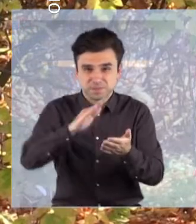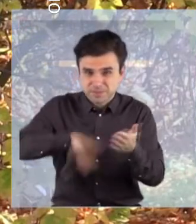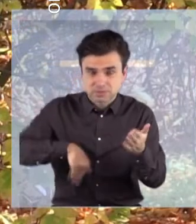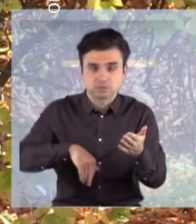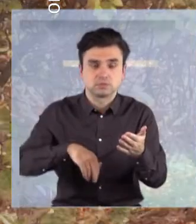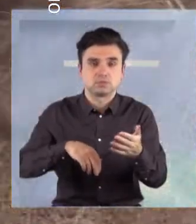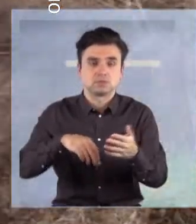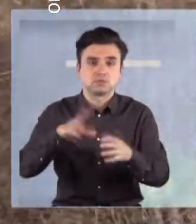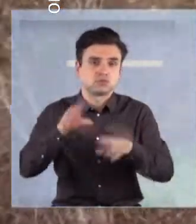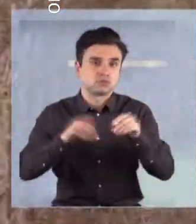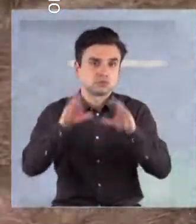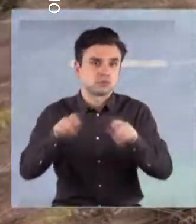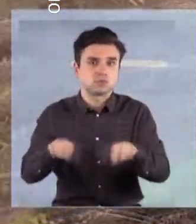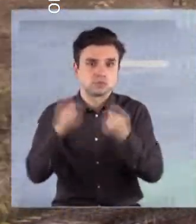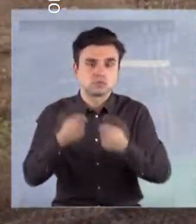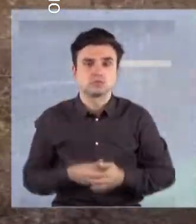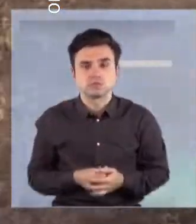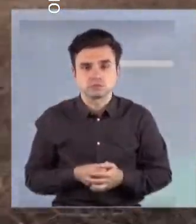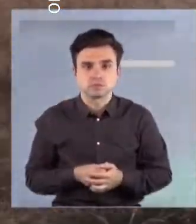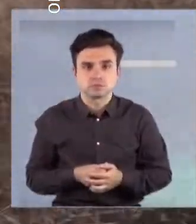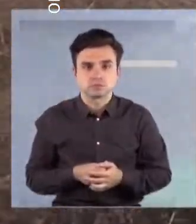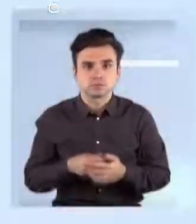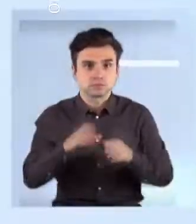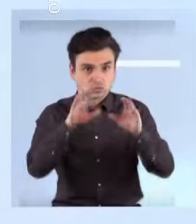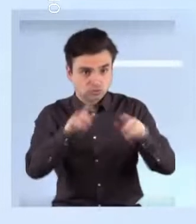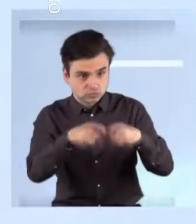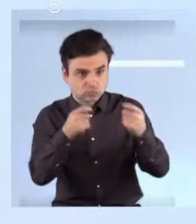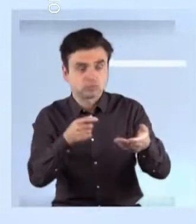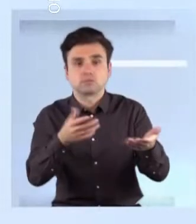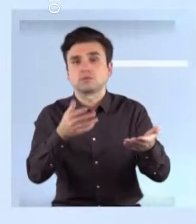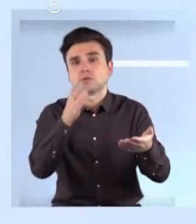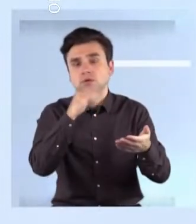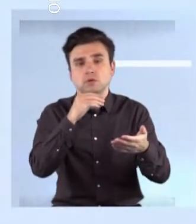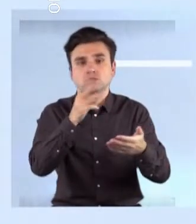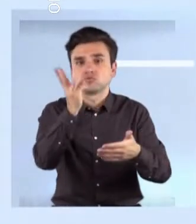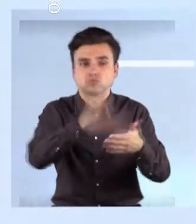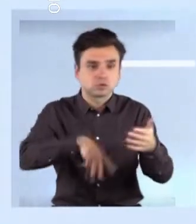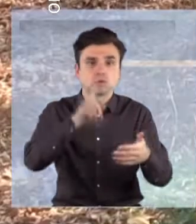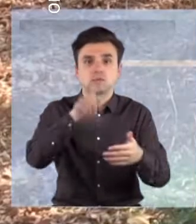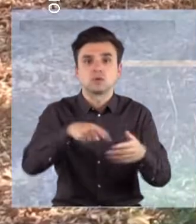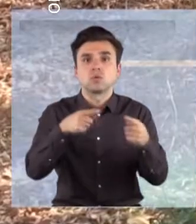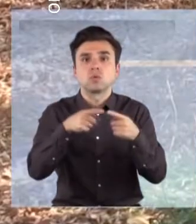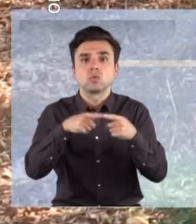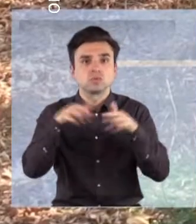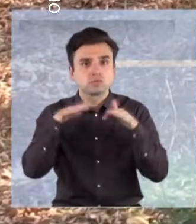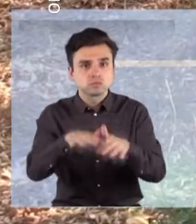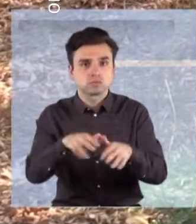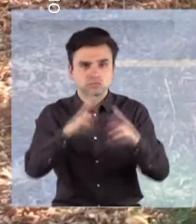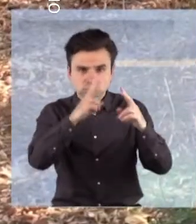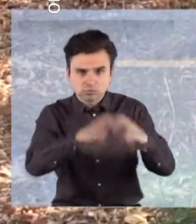порушення правил полювання. Дві години полювання видались невдалими. Дичини так і немає. Але це